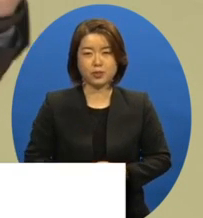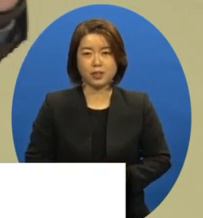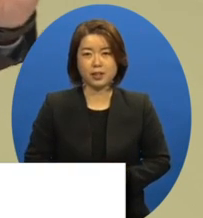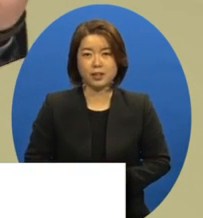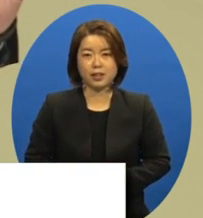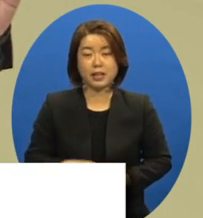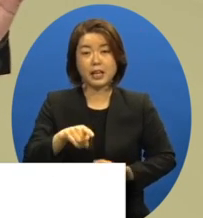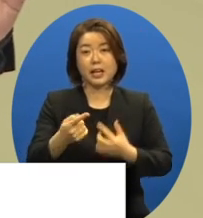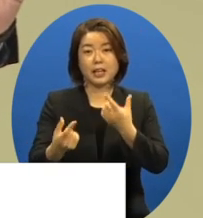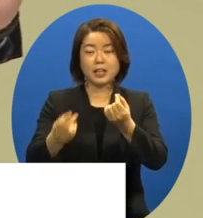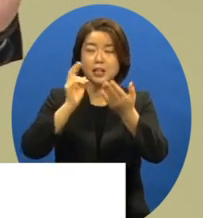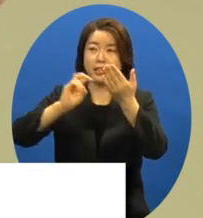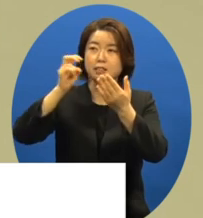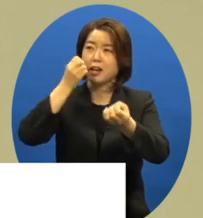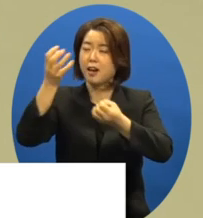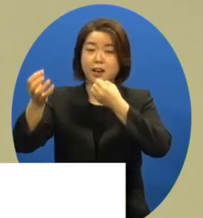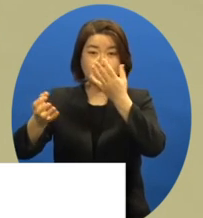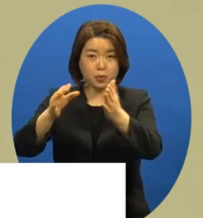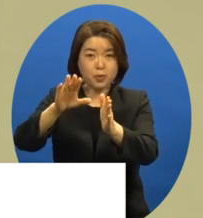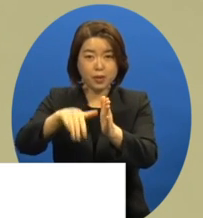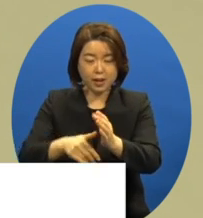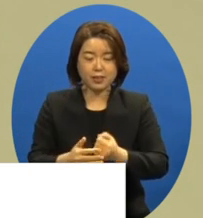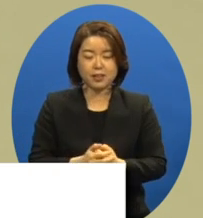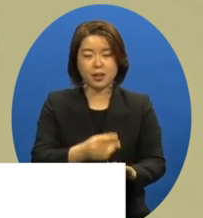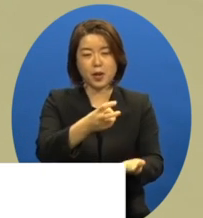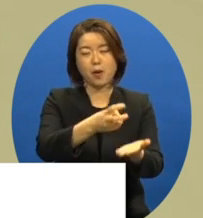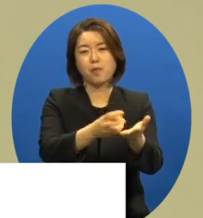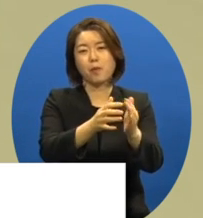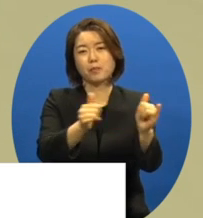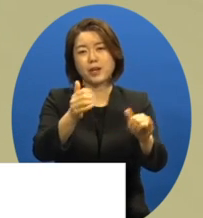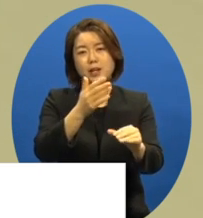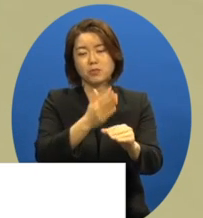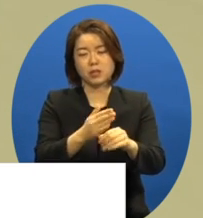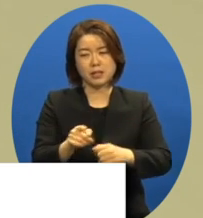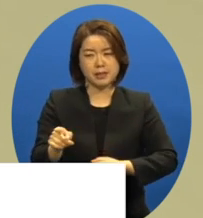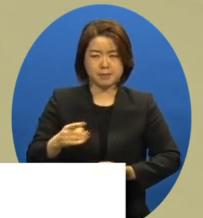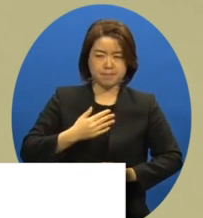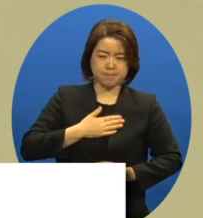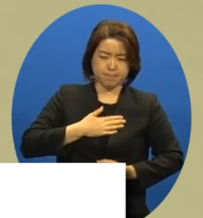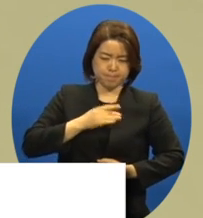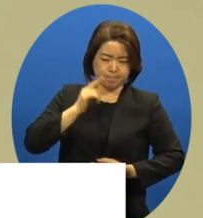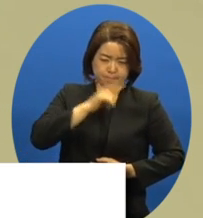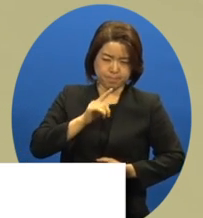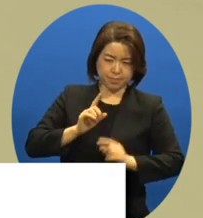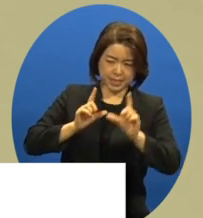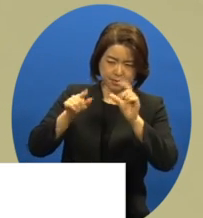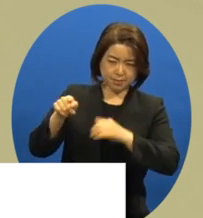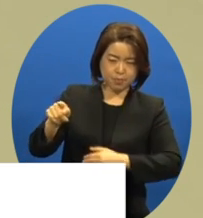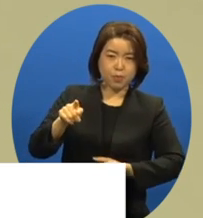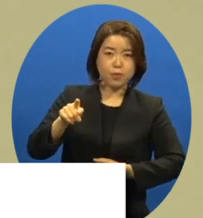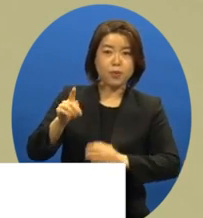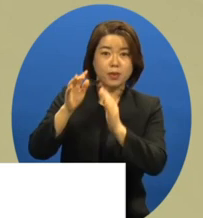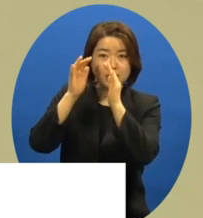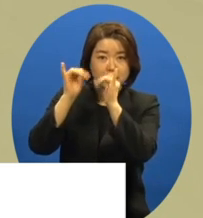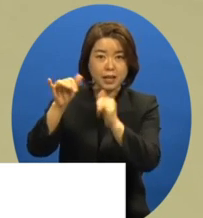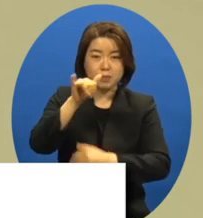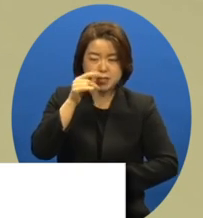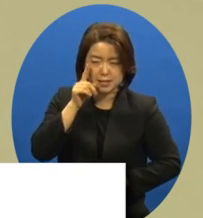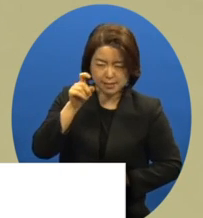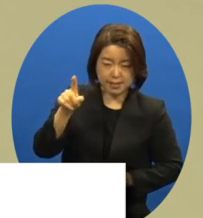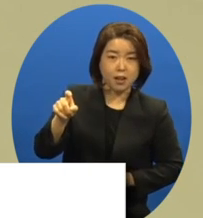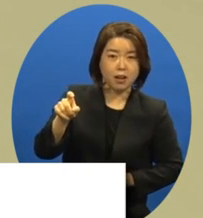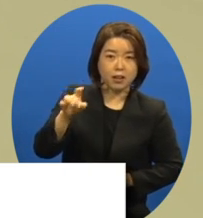그렇게 찬송을 할 때에 바리새인들 중에는 아주 기분이 나쁘게 그 모습을 본 이들이 있었습니다.